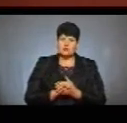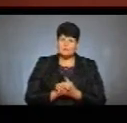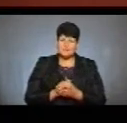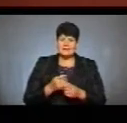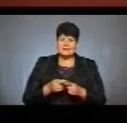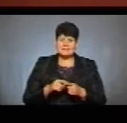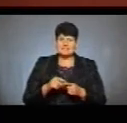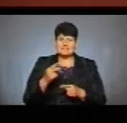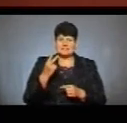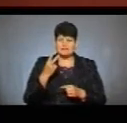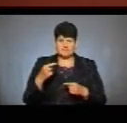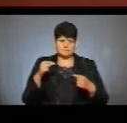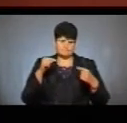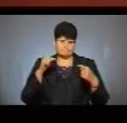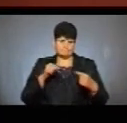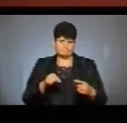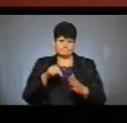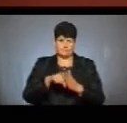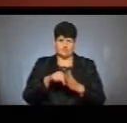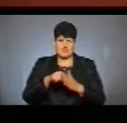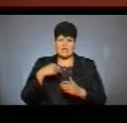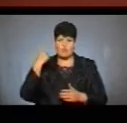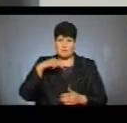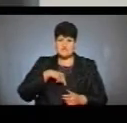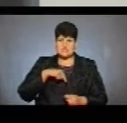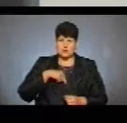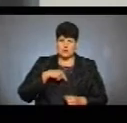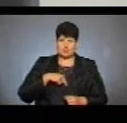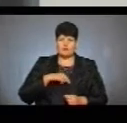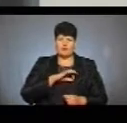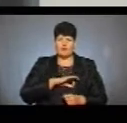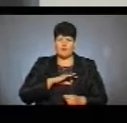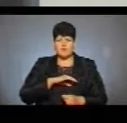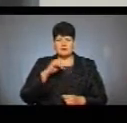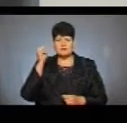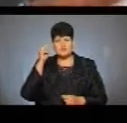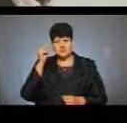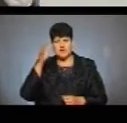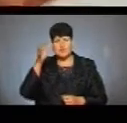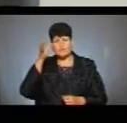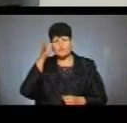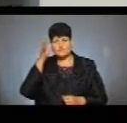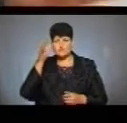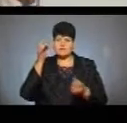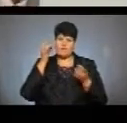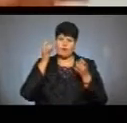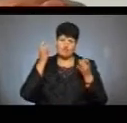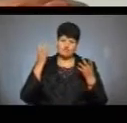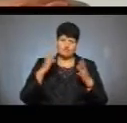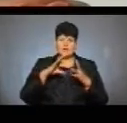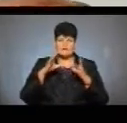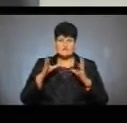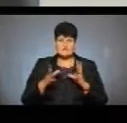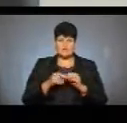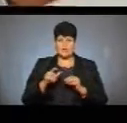два діаметрально протилежні поняття в психології, в вихованні, в навчанні, в освіті, в культурі і взагалі в